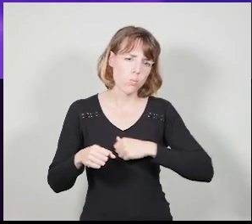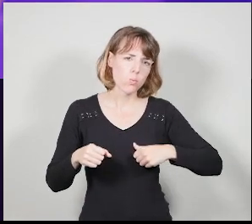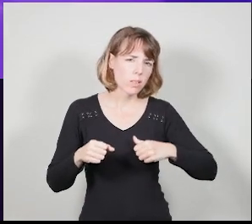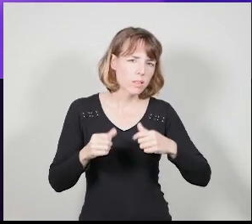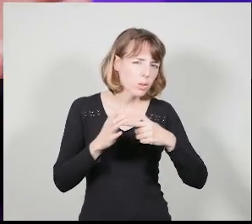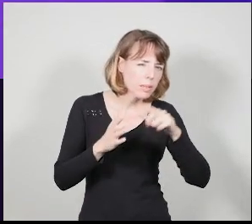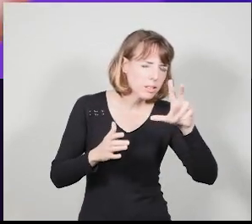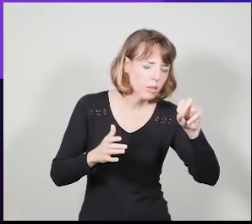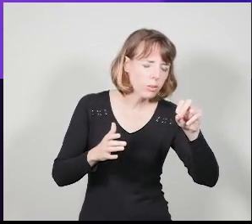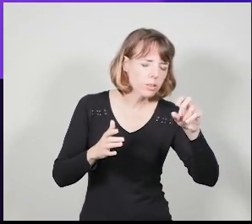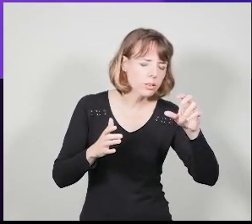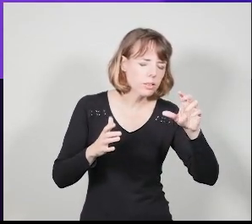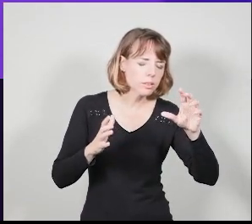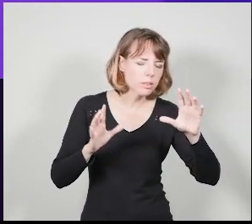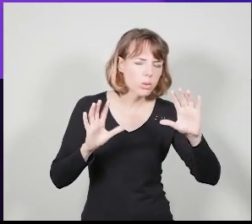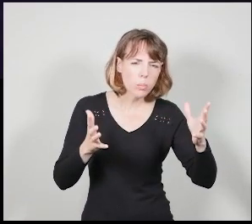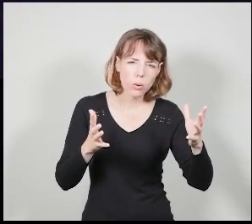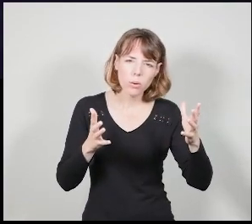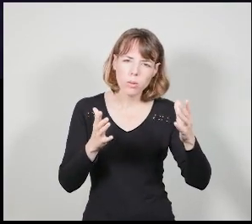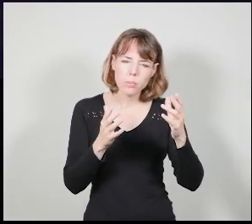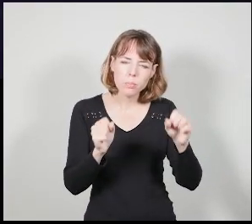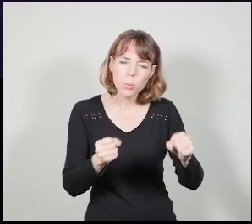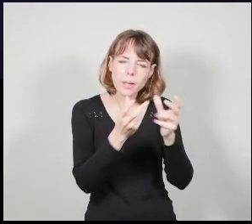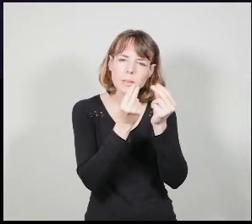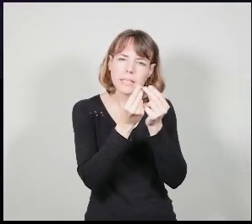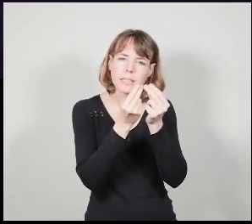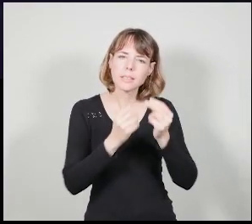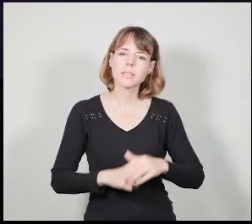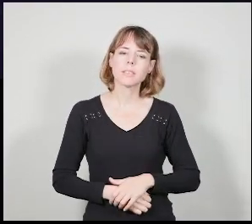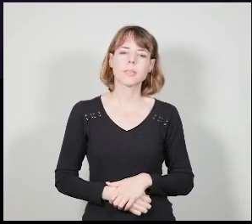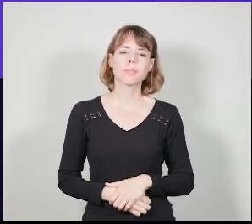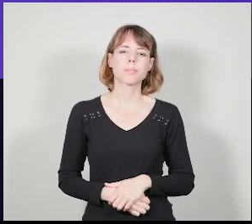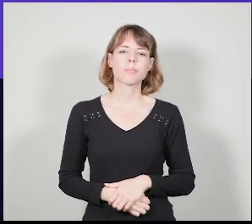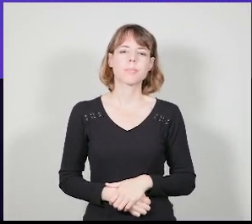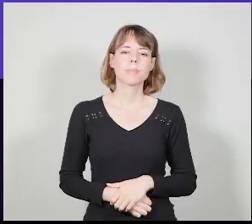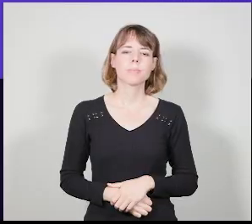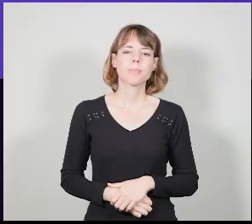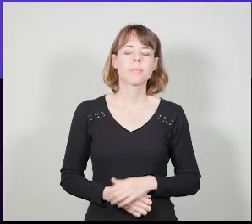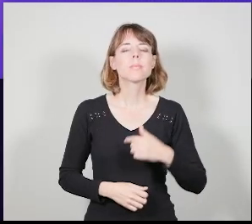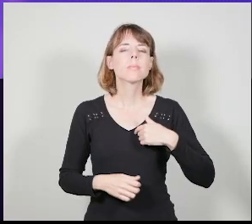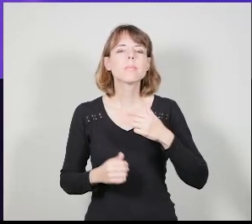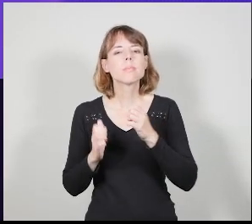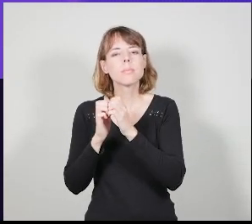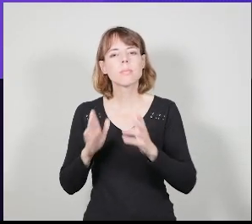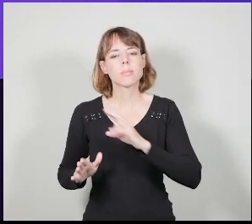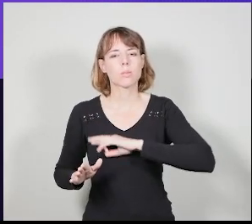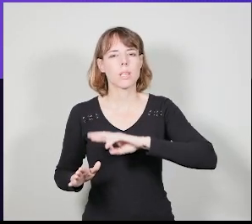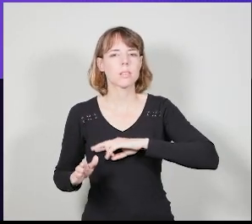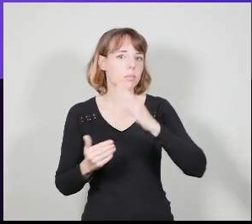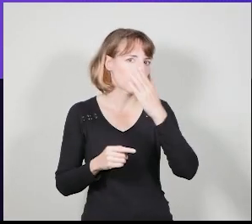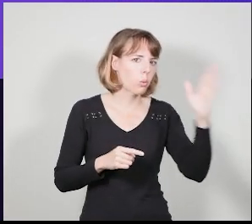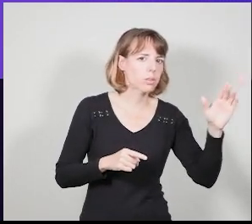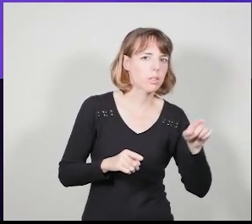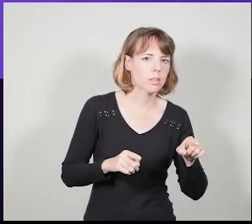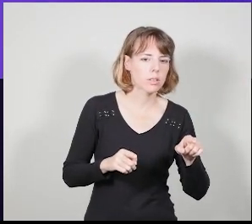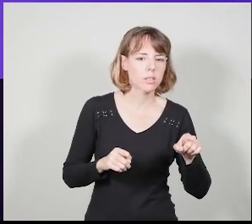peuvent se jouer justement ces effets de bord? Alors comme vous dites, on est parti sur des alternatives à l'EHPAD dans le cadre de la perspective